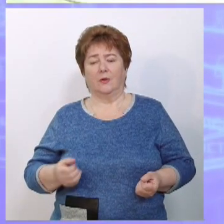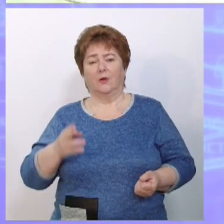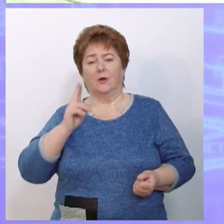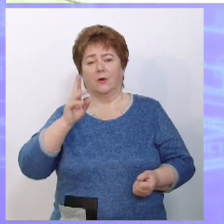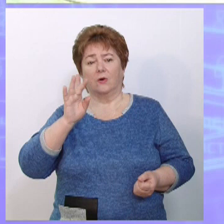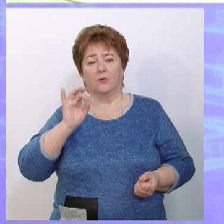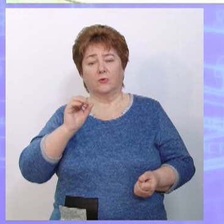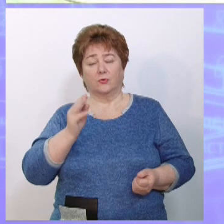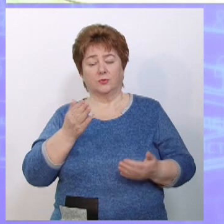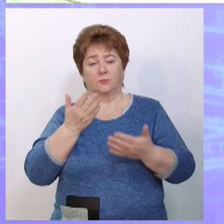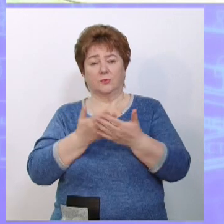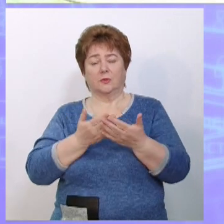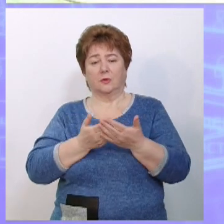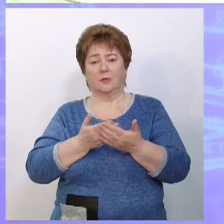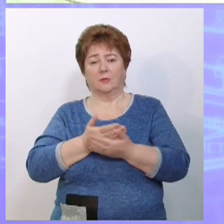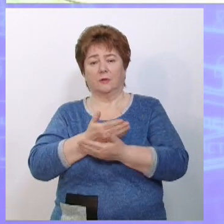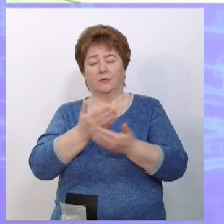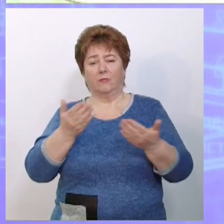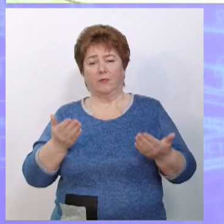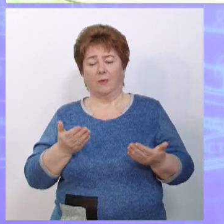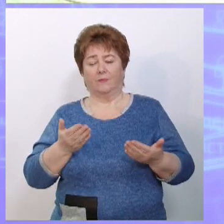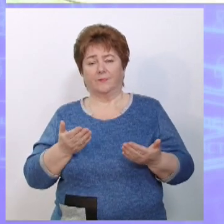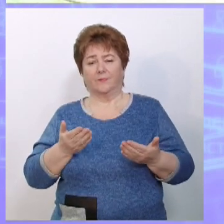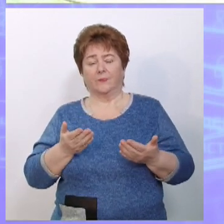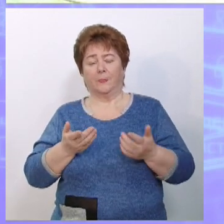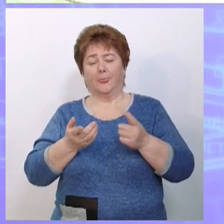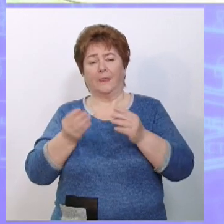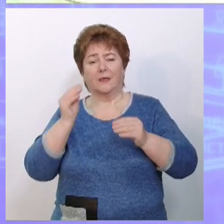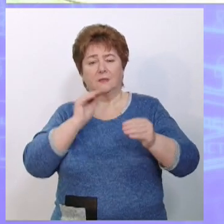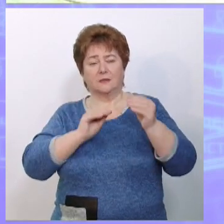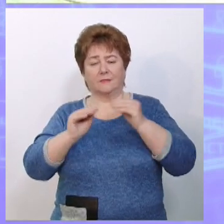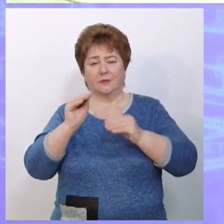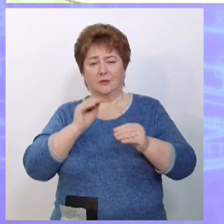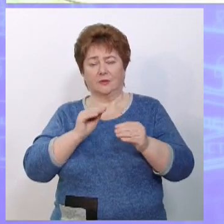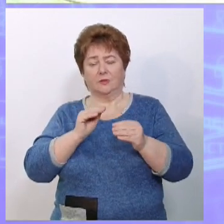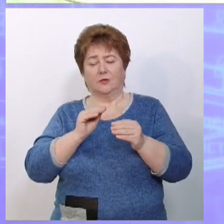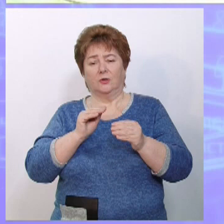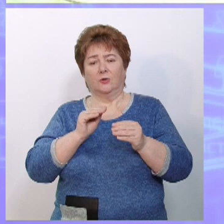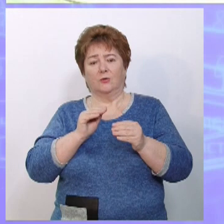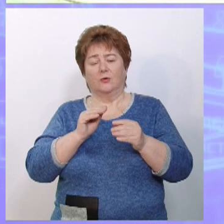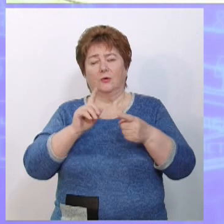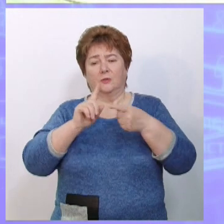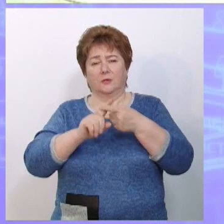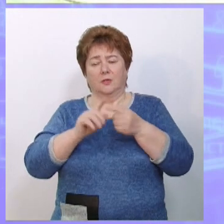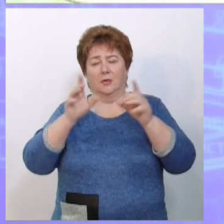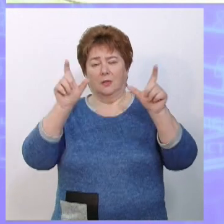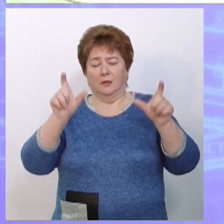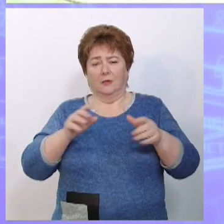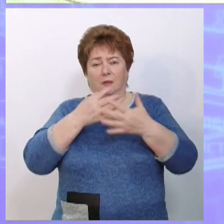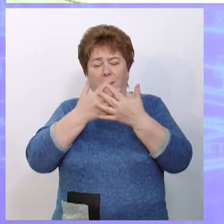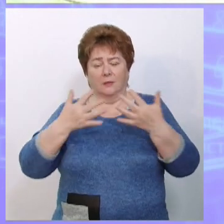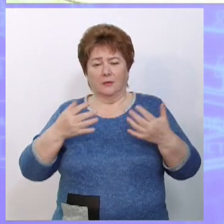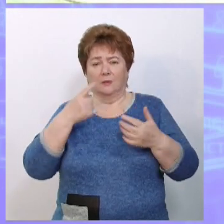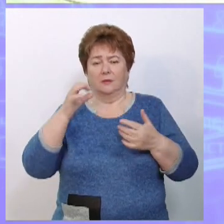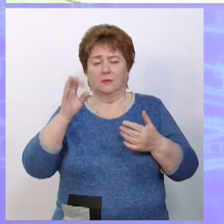Крош предлагает вам перейти к составлению таблицы сложения однозначных